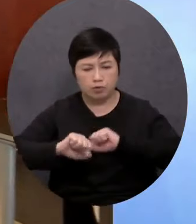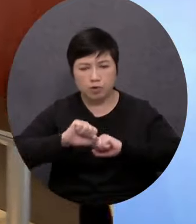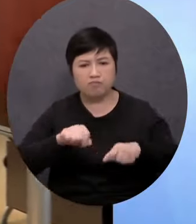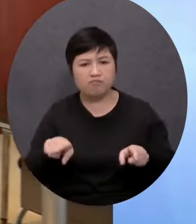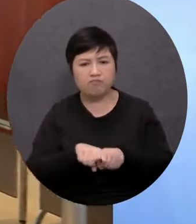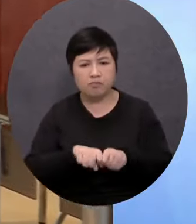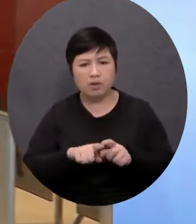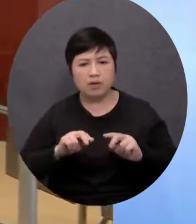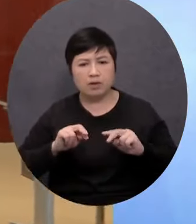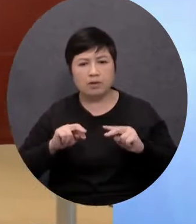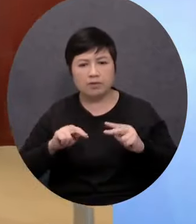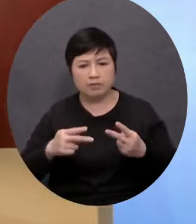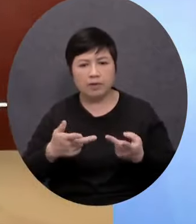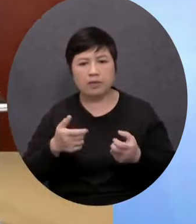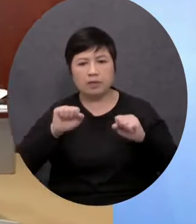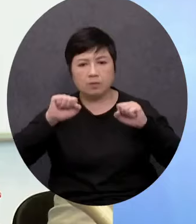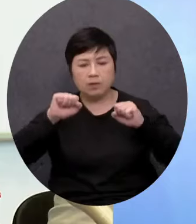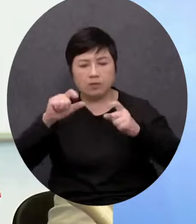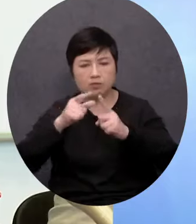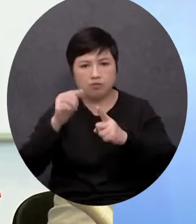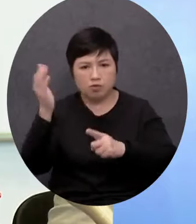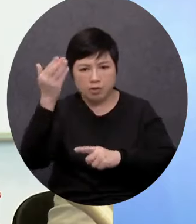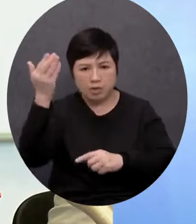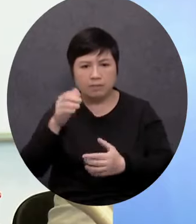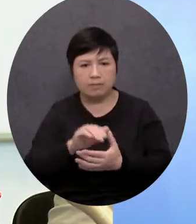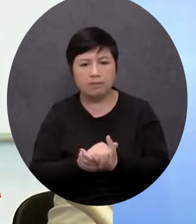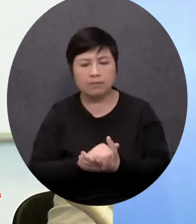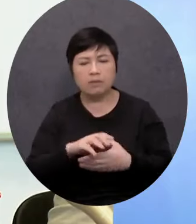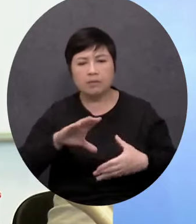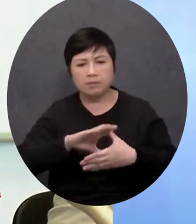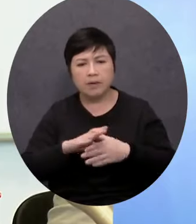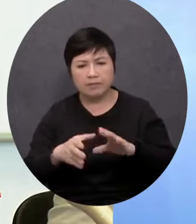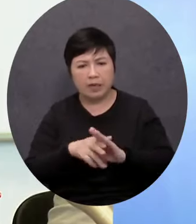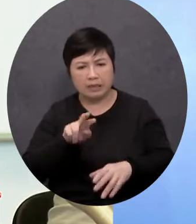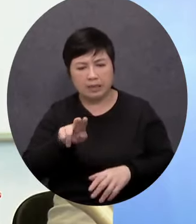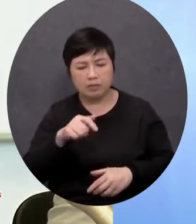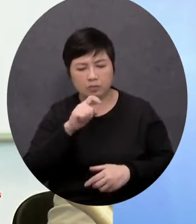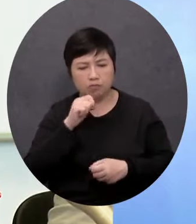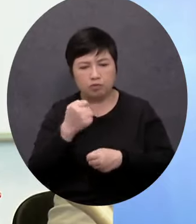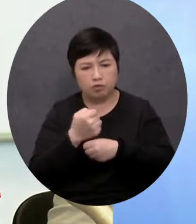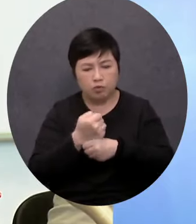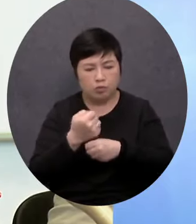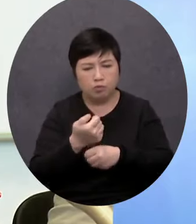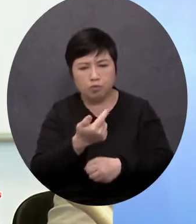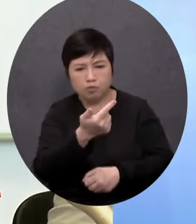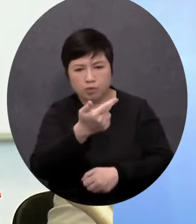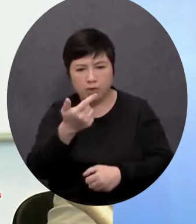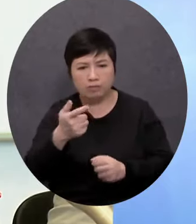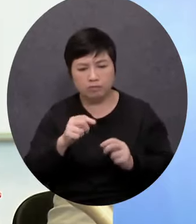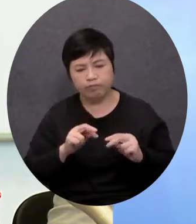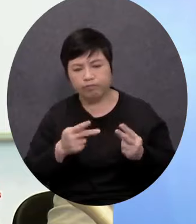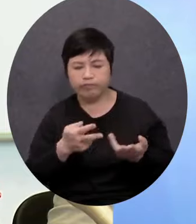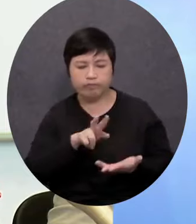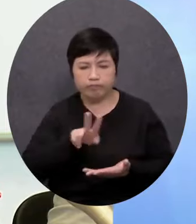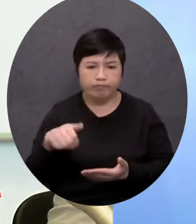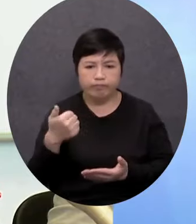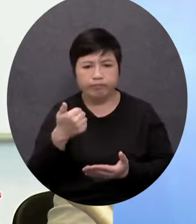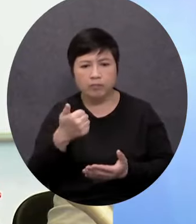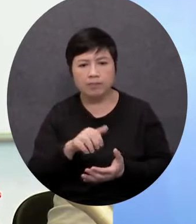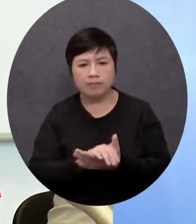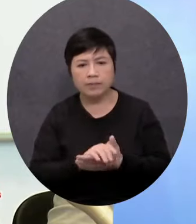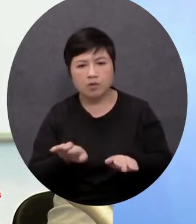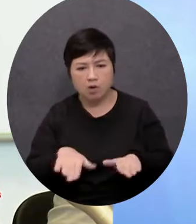动发展体育旅游产业。 文化的方面都其实都看到，都一路都做了很多的工作，那么进展都看到，即开